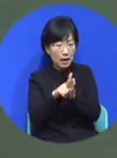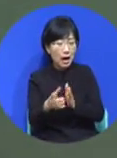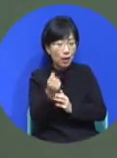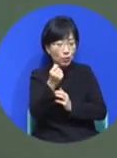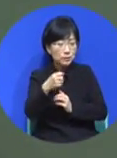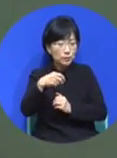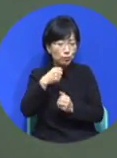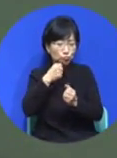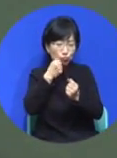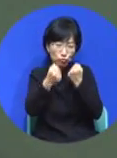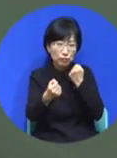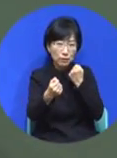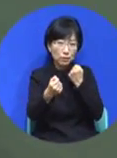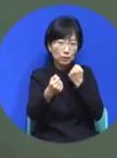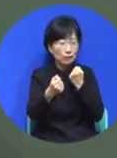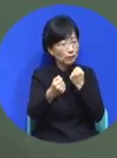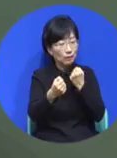지금